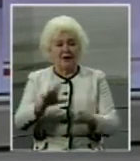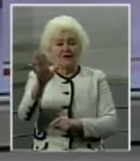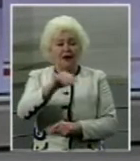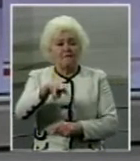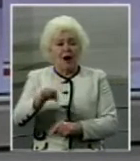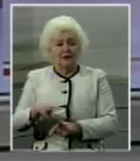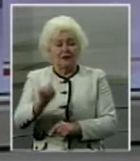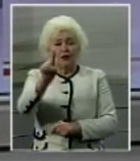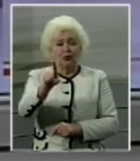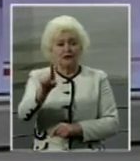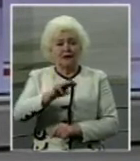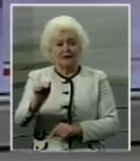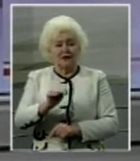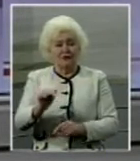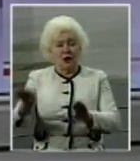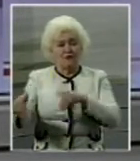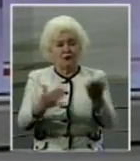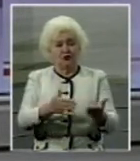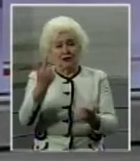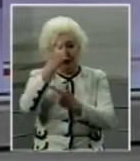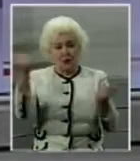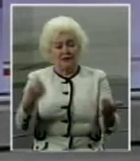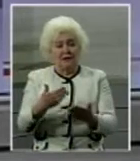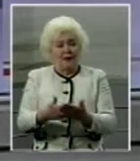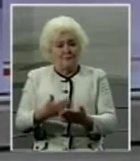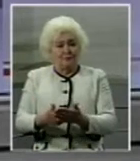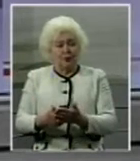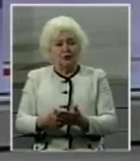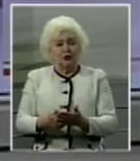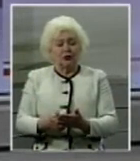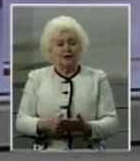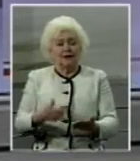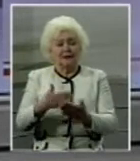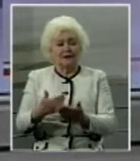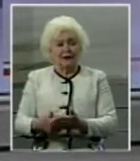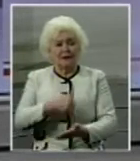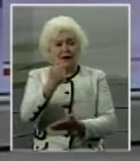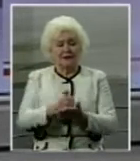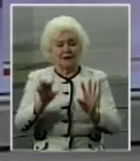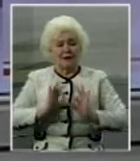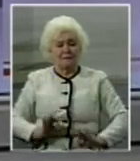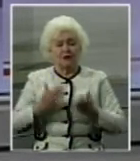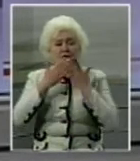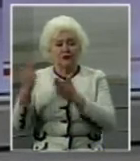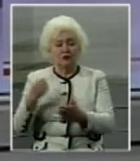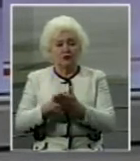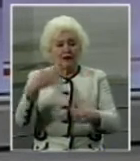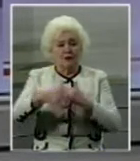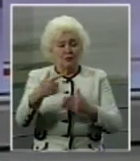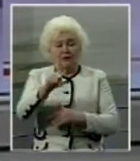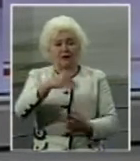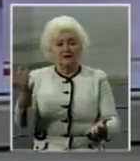Мангеру 11 лютого вручили повідомлення про підозру. За даними Генеральної прокуратури, Мангер звернувся до посередників, а ті